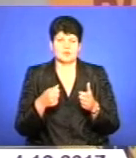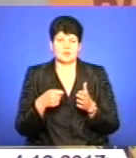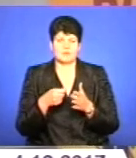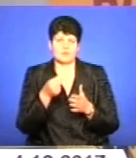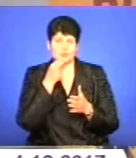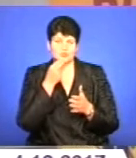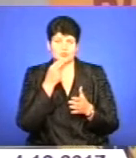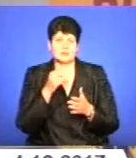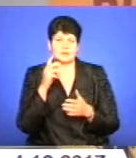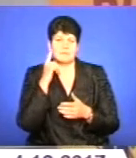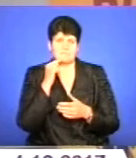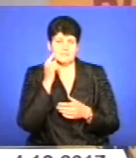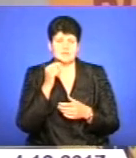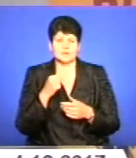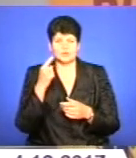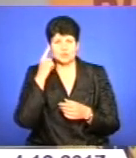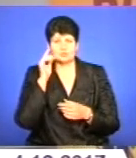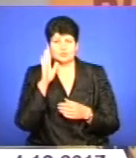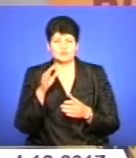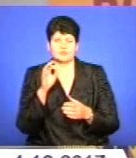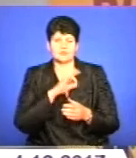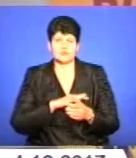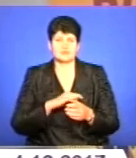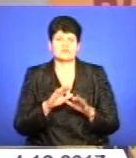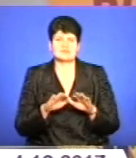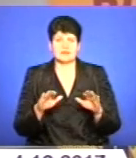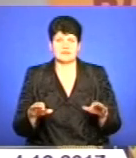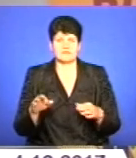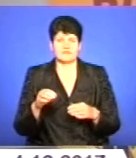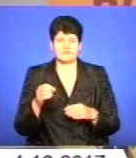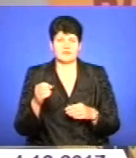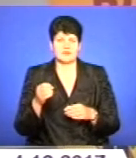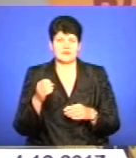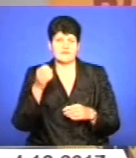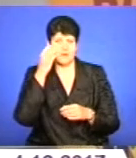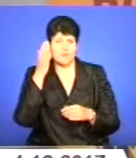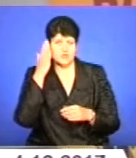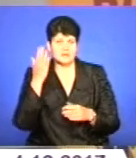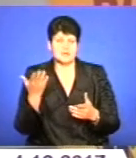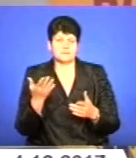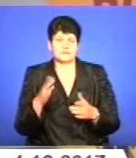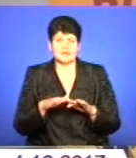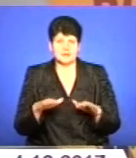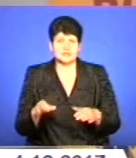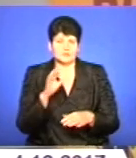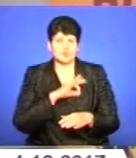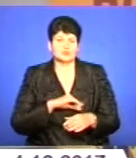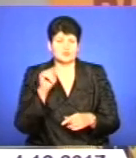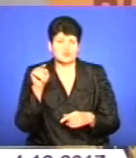що його будуть застосовувати в садиках, так як в Японії. Діти споживають мід в садиках. У нас ще того